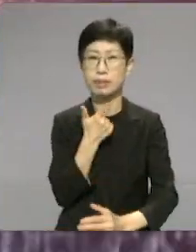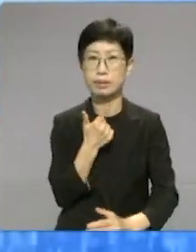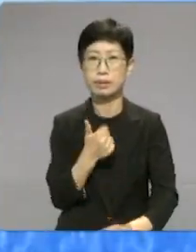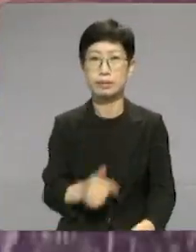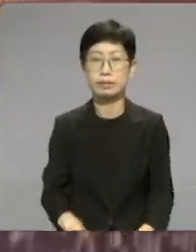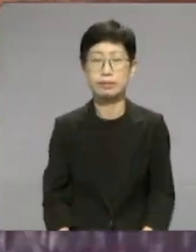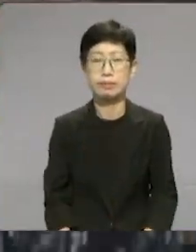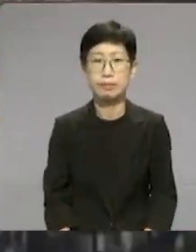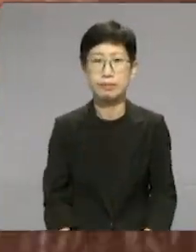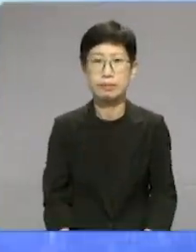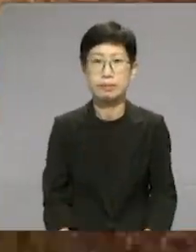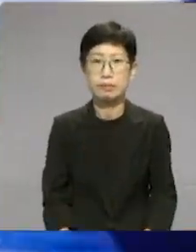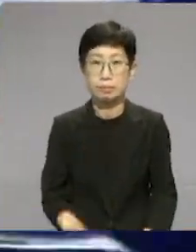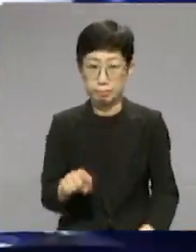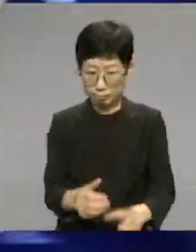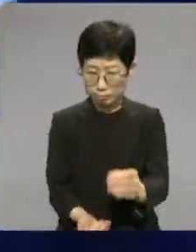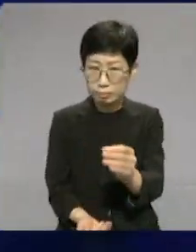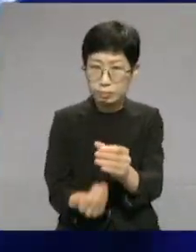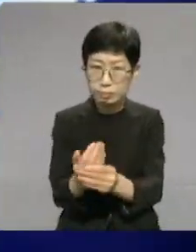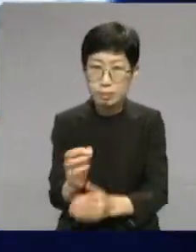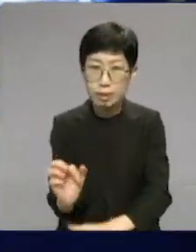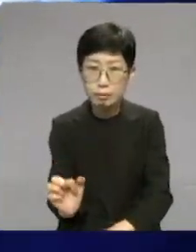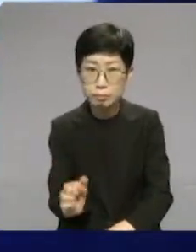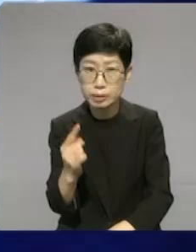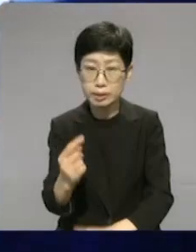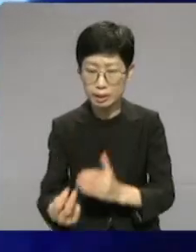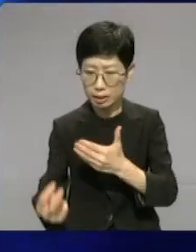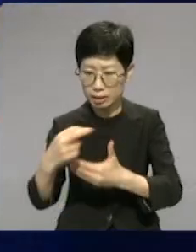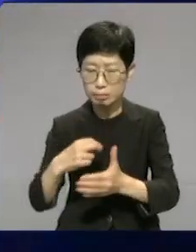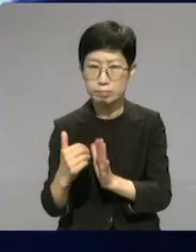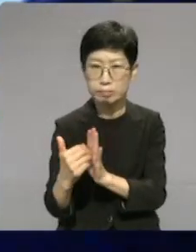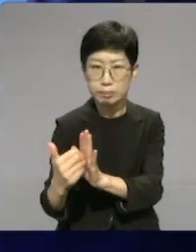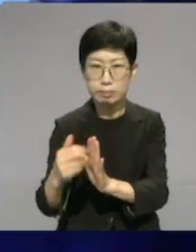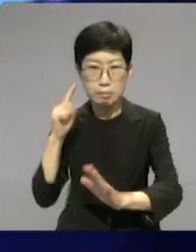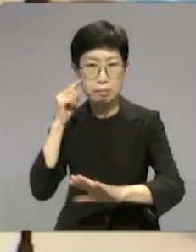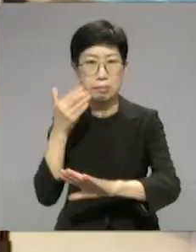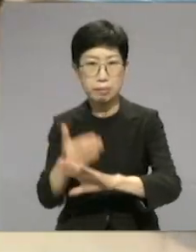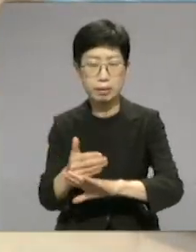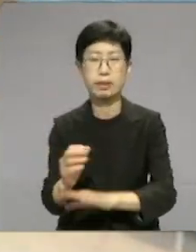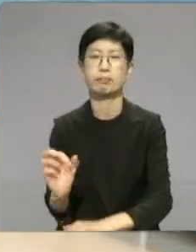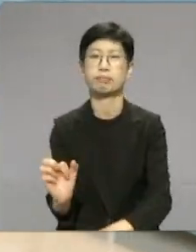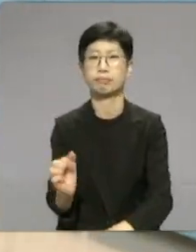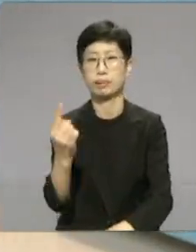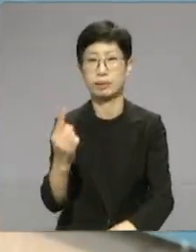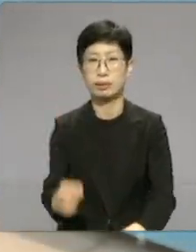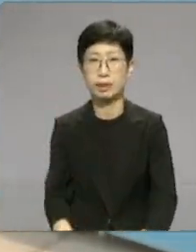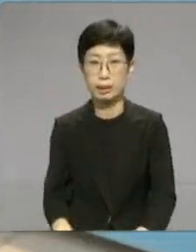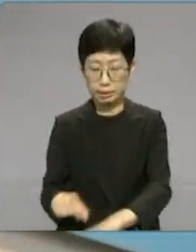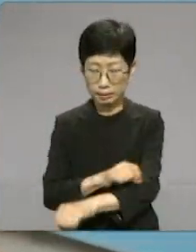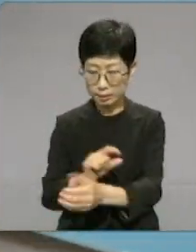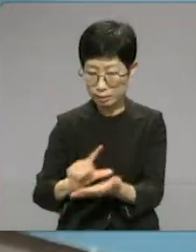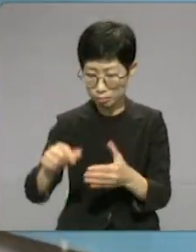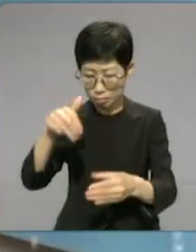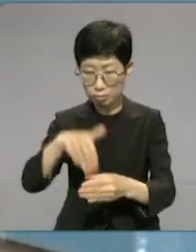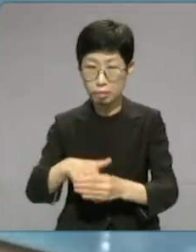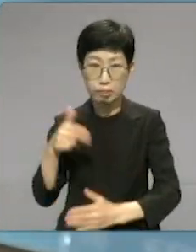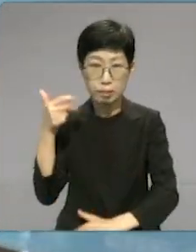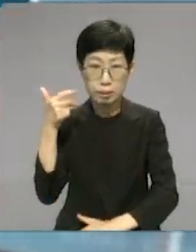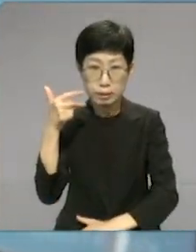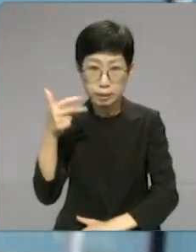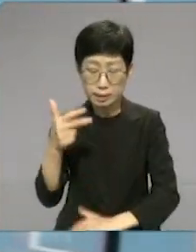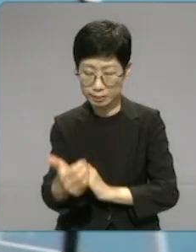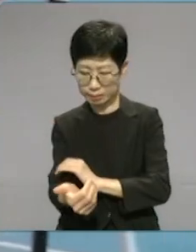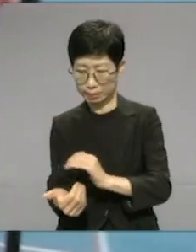발생했습니다. 이 사건은 반이민 정서에 불을 지르는 계기가 됐습니다. 특히 지방선거를 일주일 앞두고